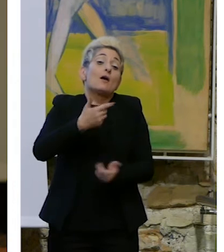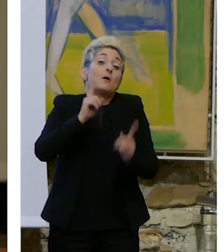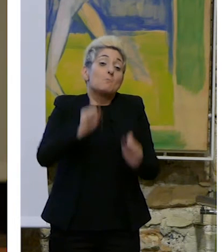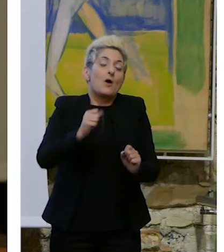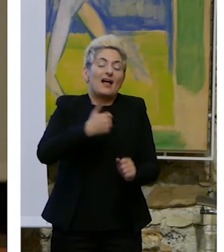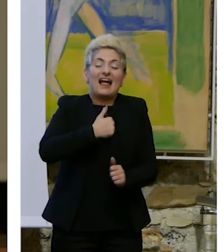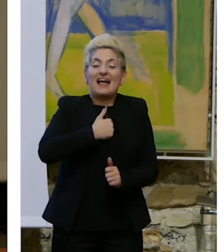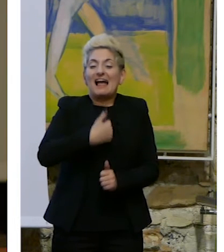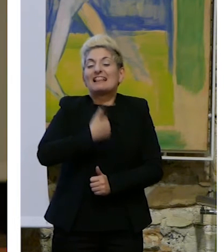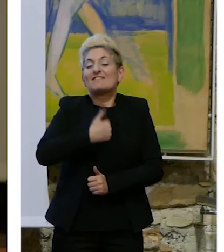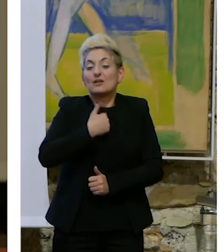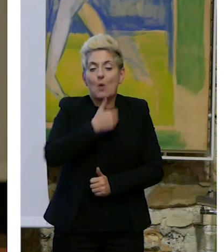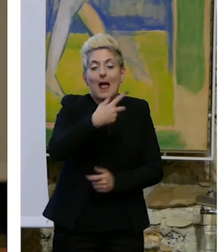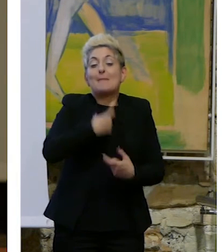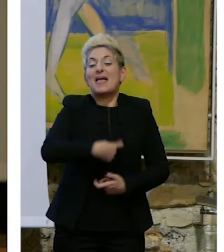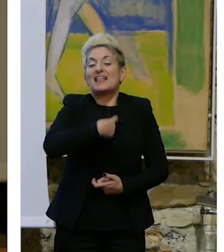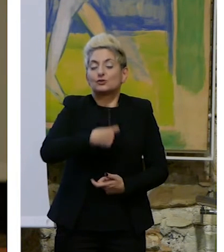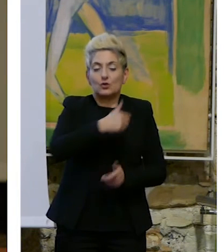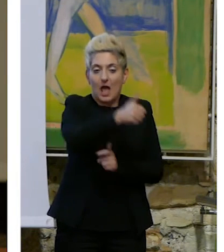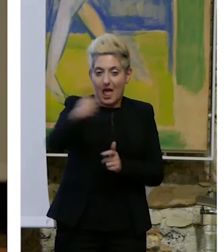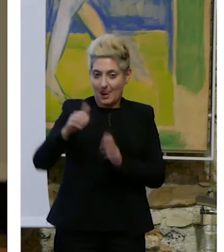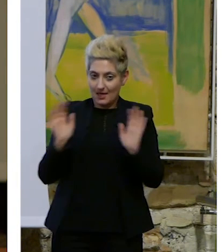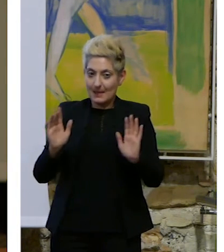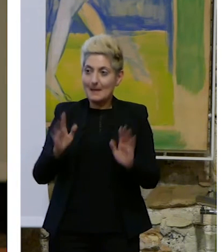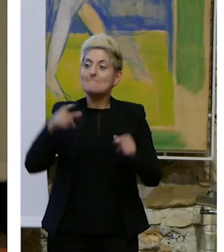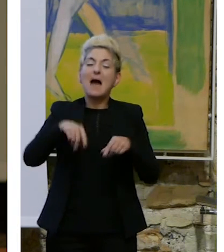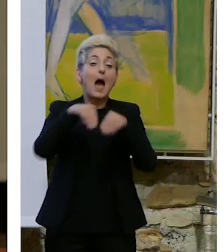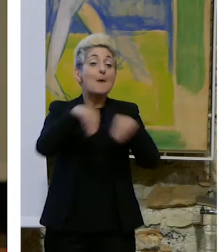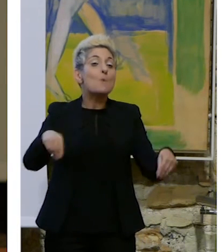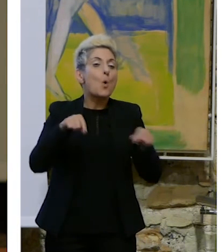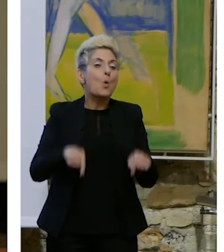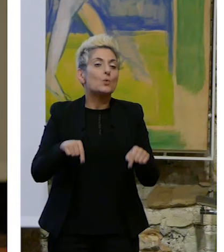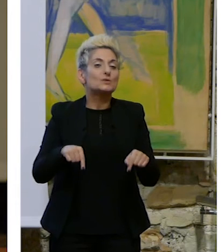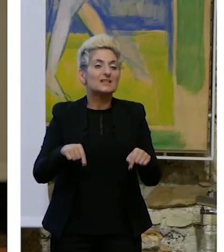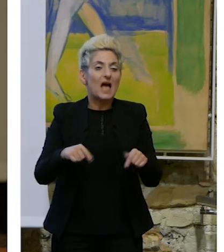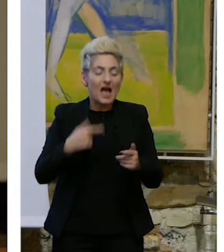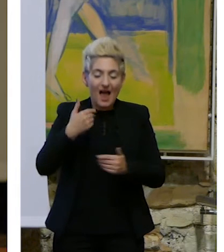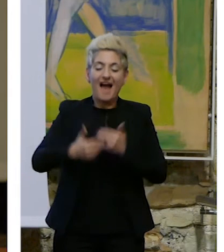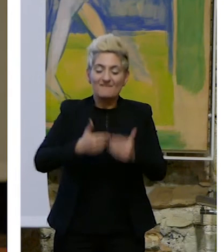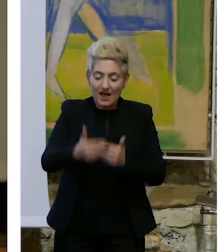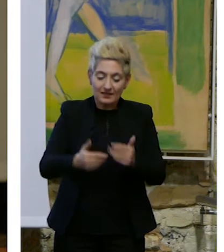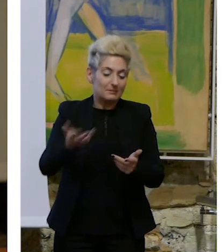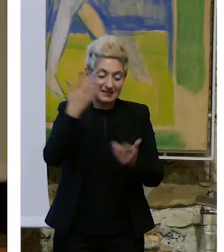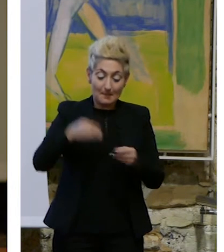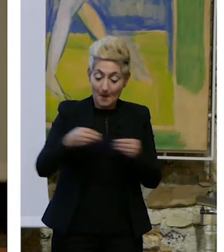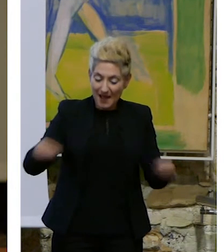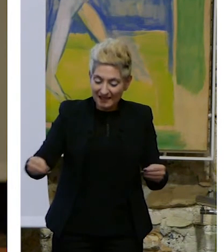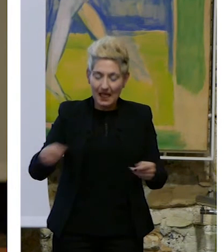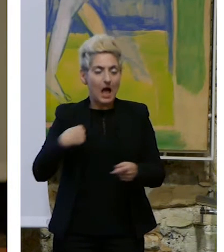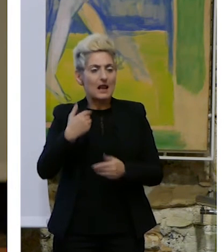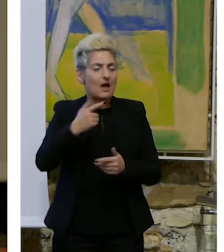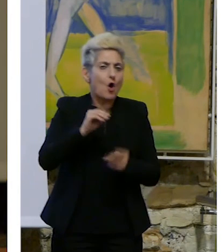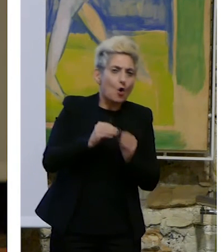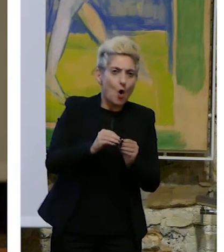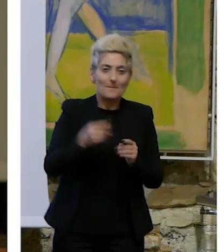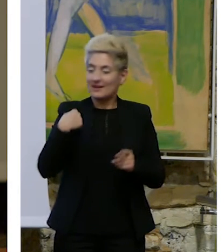no? Però è il compito del museo. Che cosa ti racconto? Come vado avanti con i materiali? E qui ho visto anche dei passi,